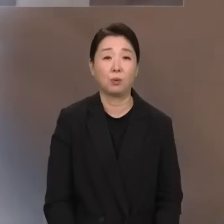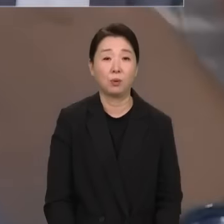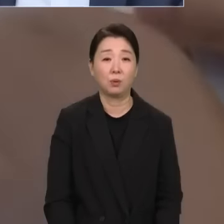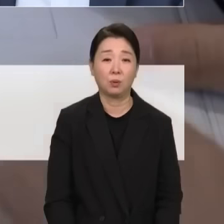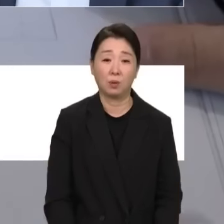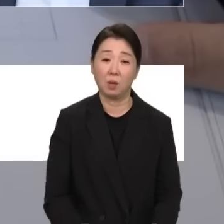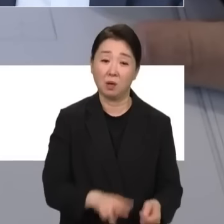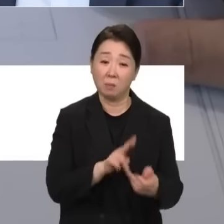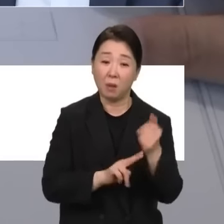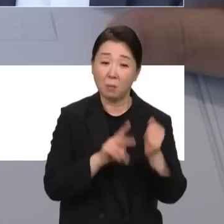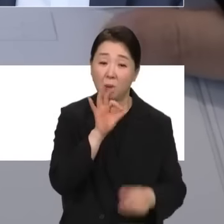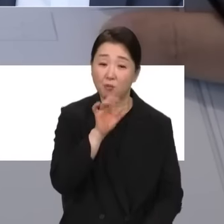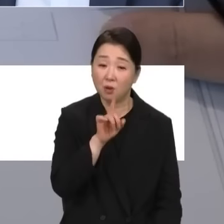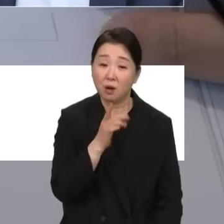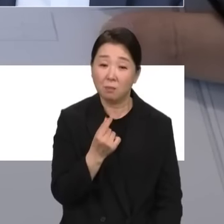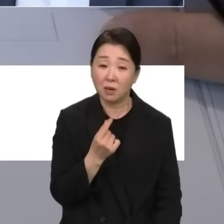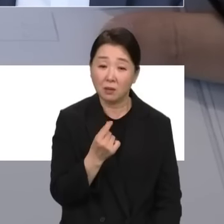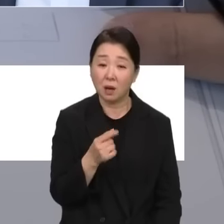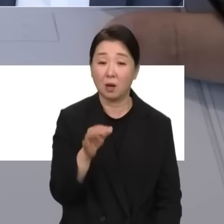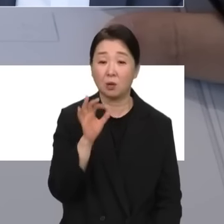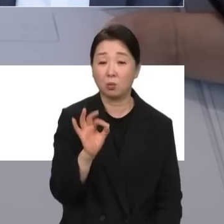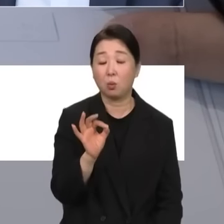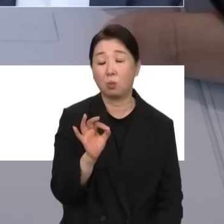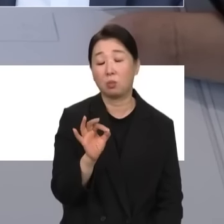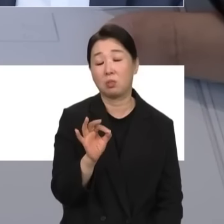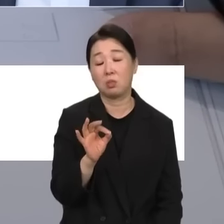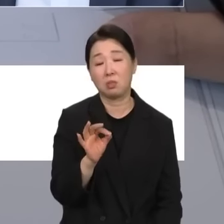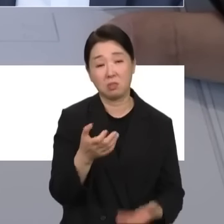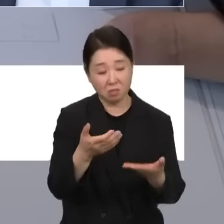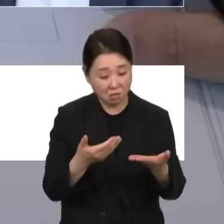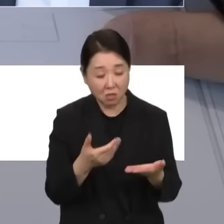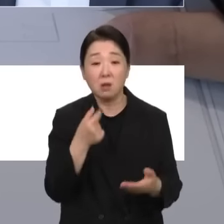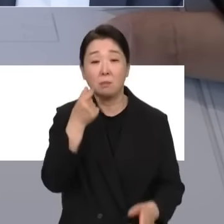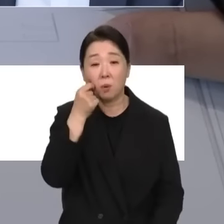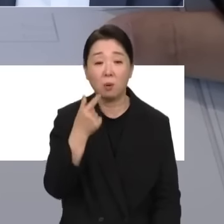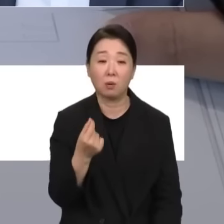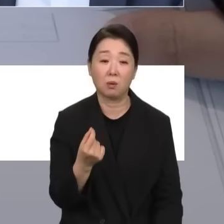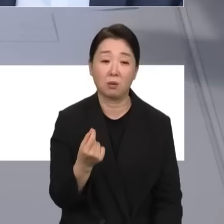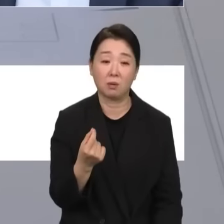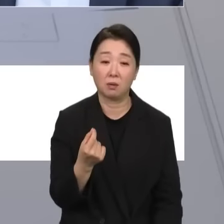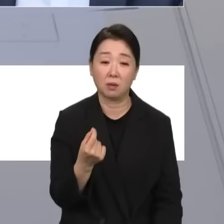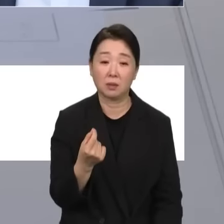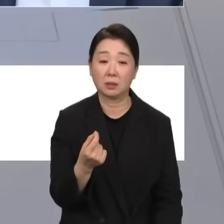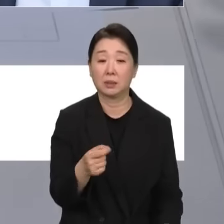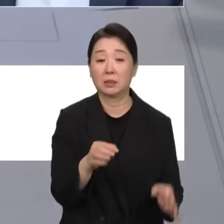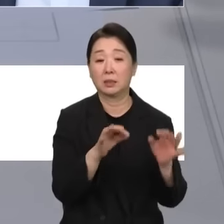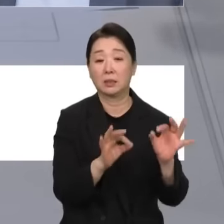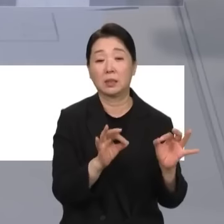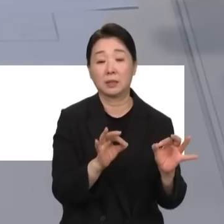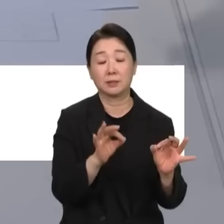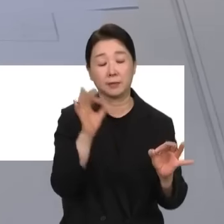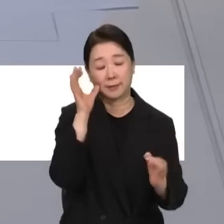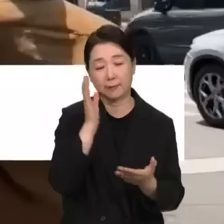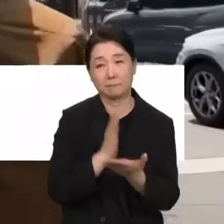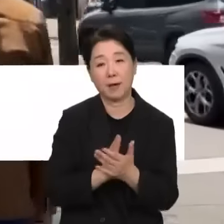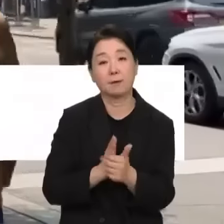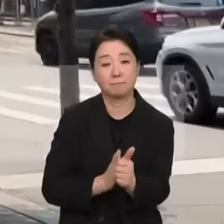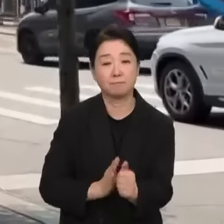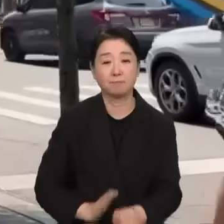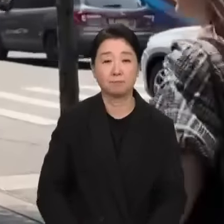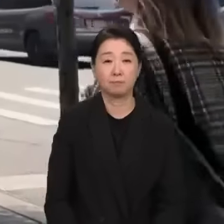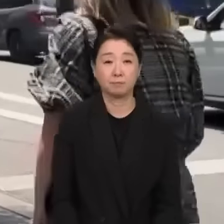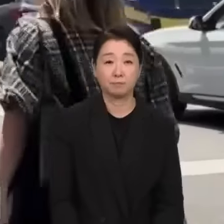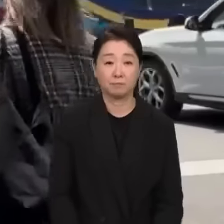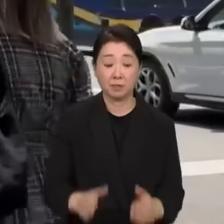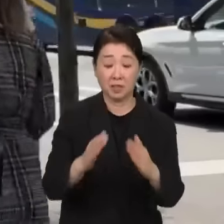판매가 불가능한 상황이기 때문에 돈은 실질적으로 돈을 못 받고 있는 상황이고 별 기대는 하지 마시라.